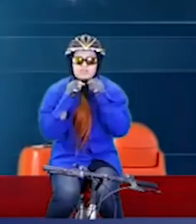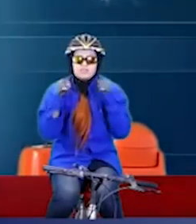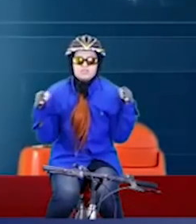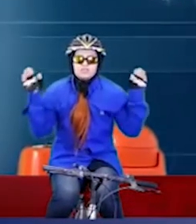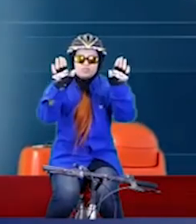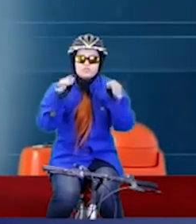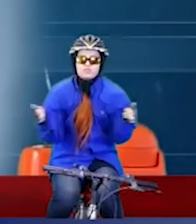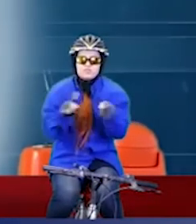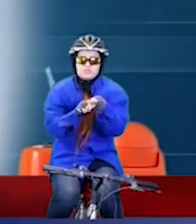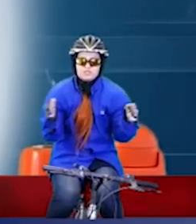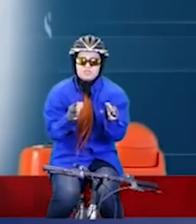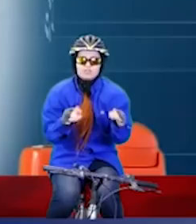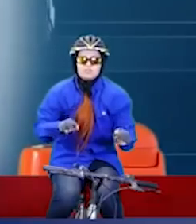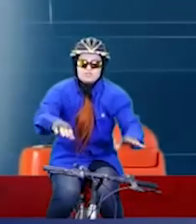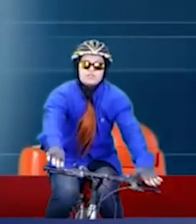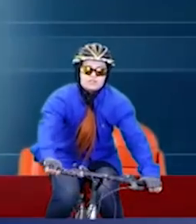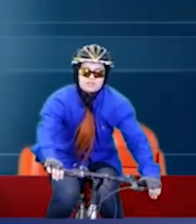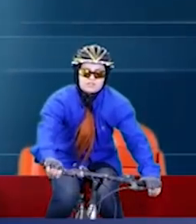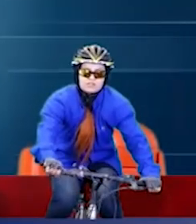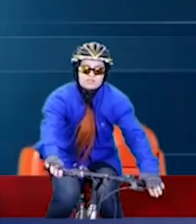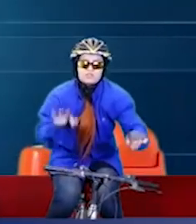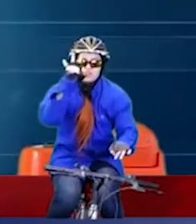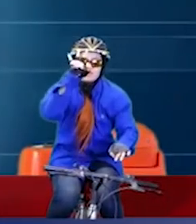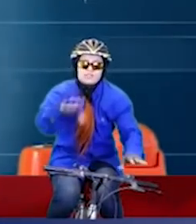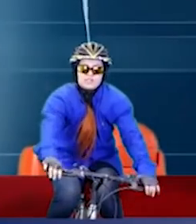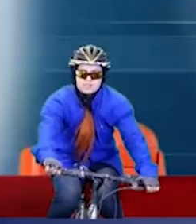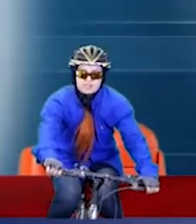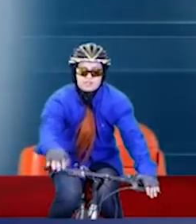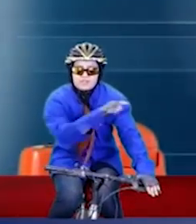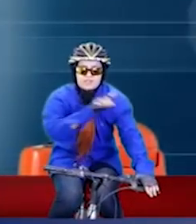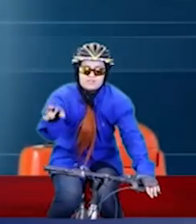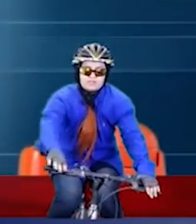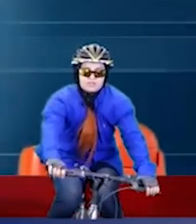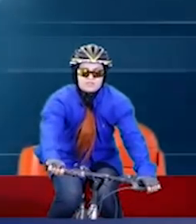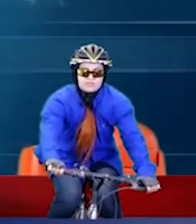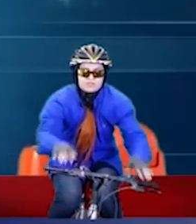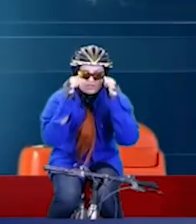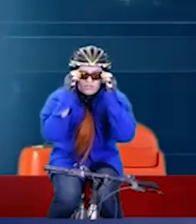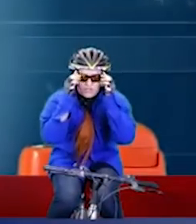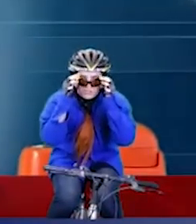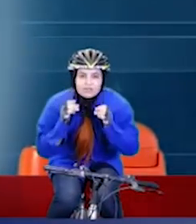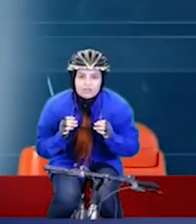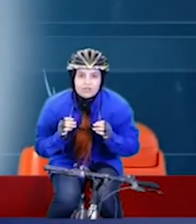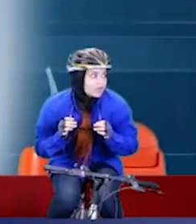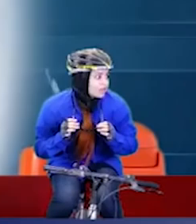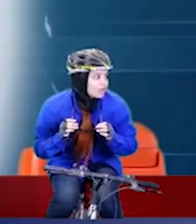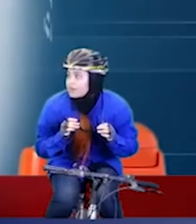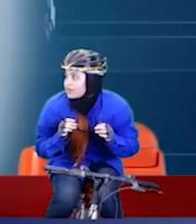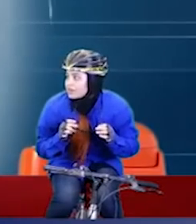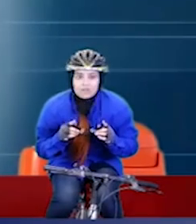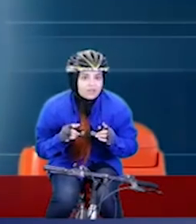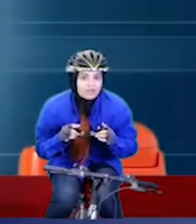بانوان برای حفظ کیان خانواده باید به جای دوچرخه 3 چرخ سواری کنند. از این رو به بانوان وام تعویض سه‌چرخه